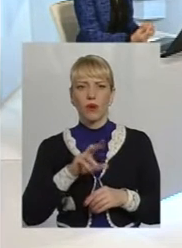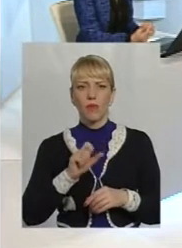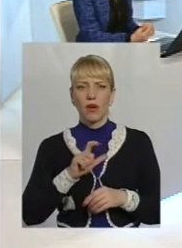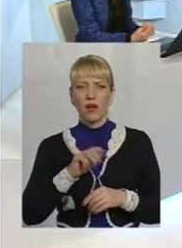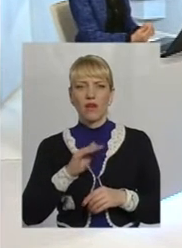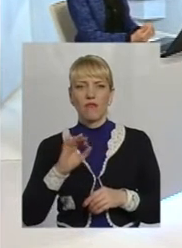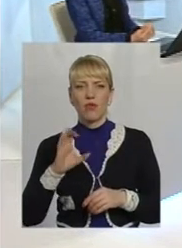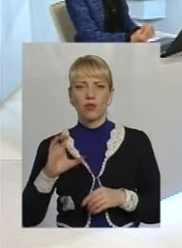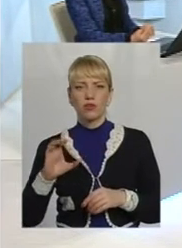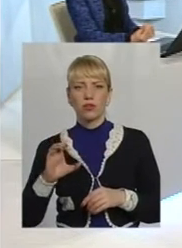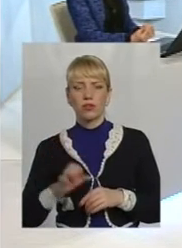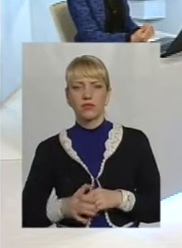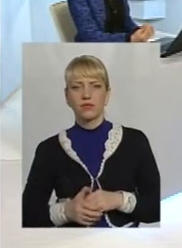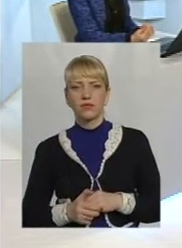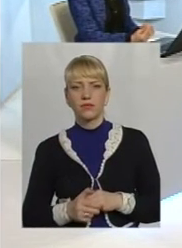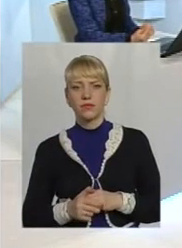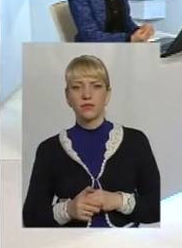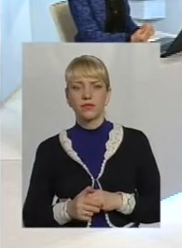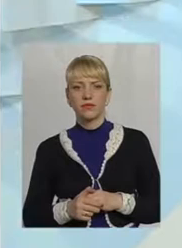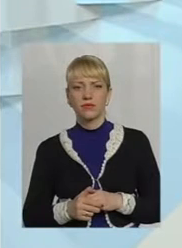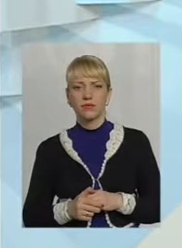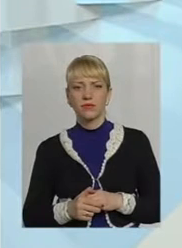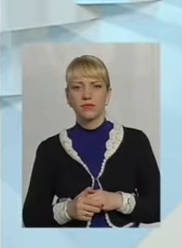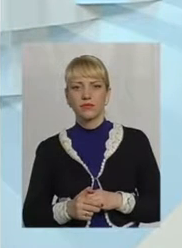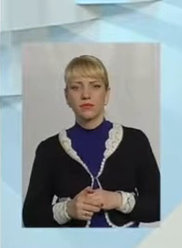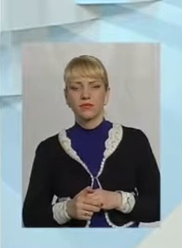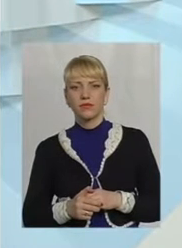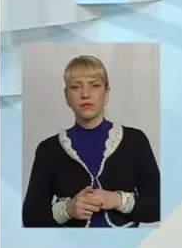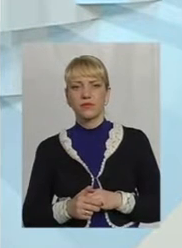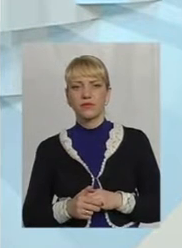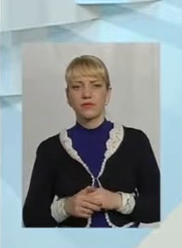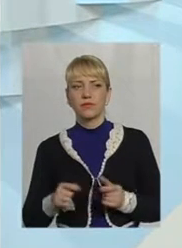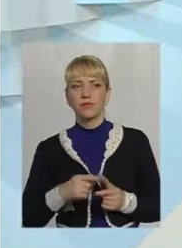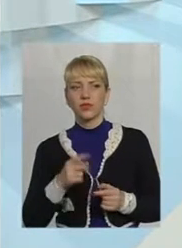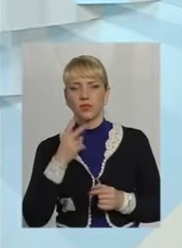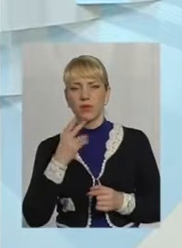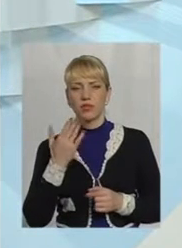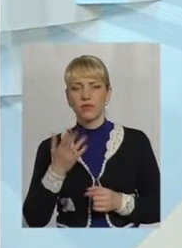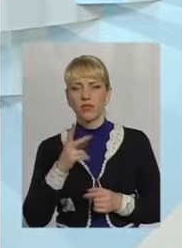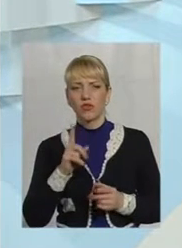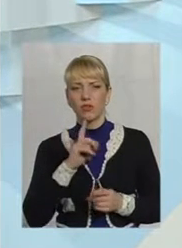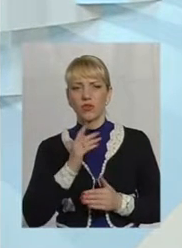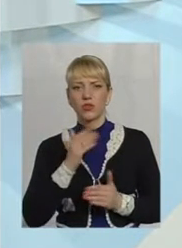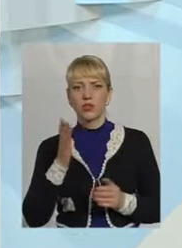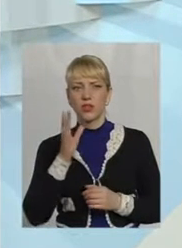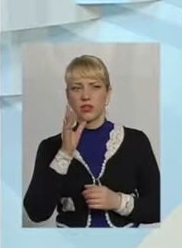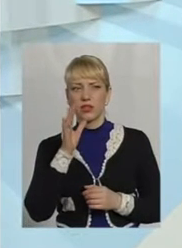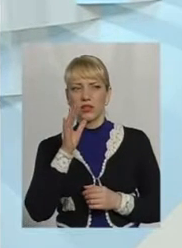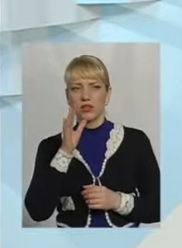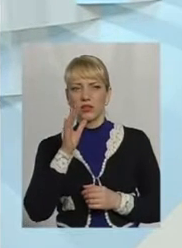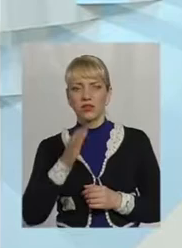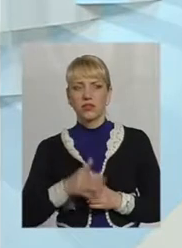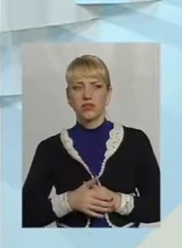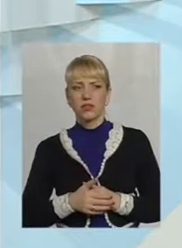Дякую. Як би ви оцінили? Чи бачите, що останній час з Іваном Брачем, що він